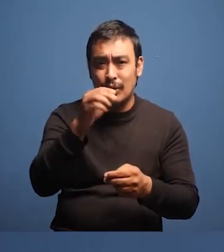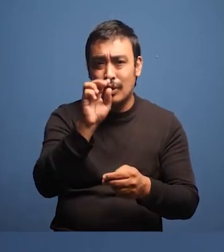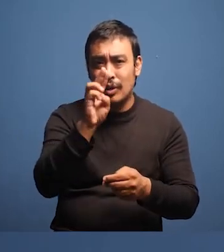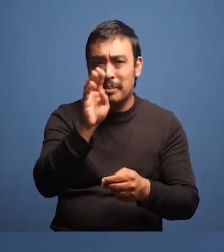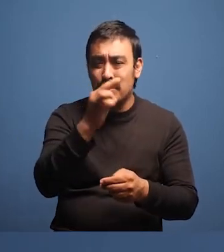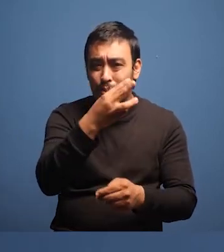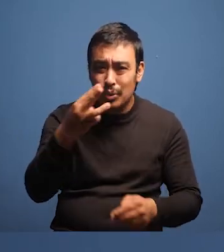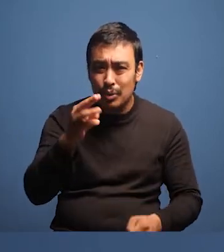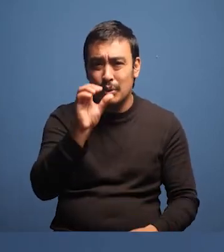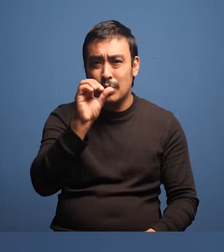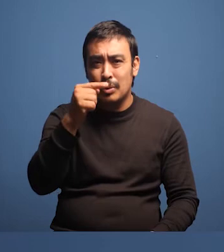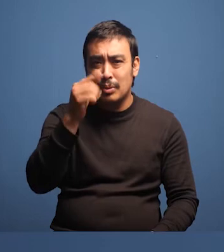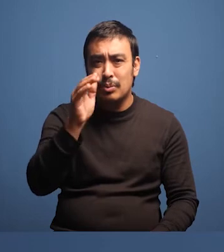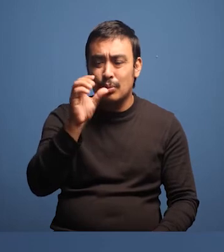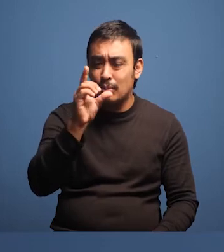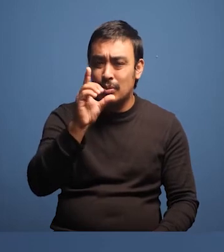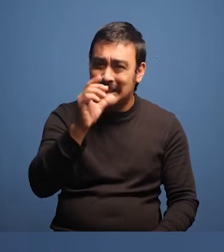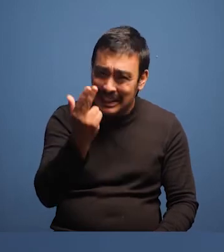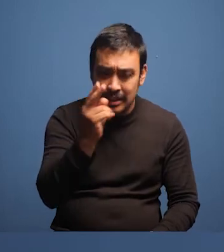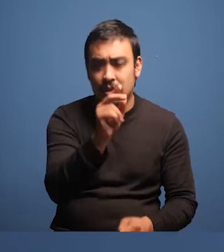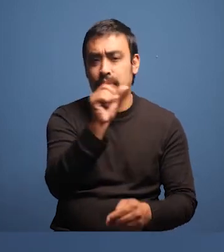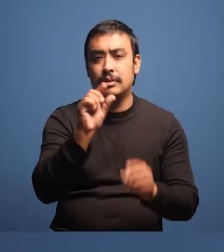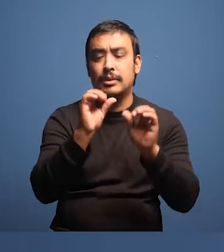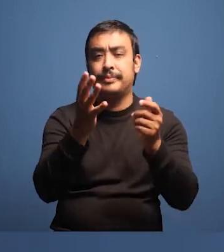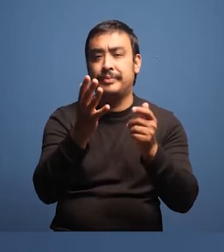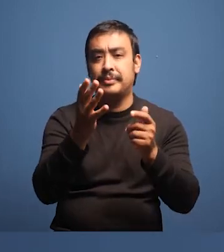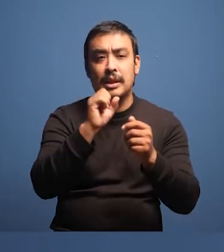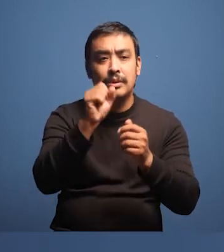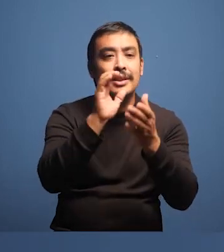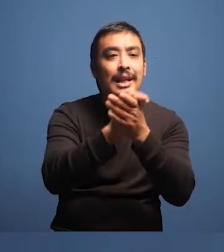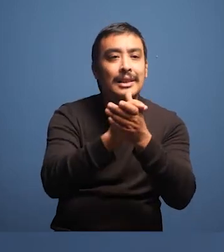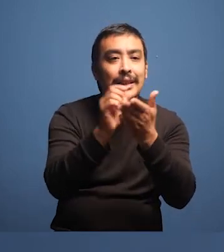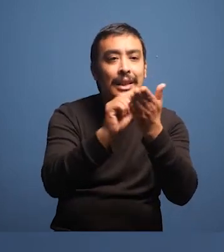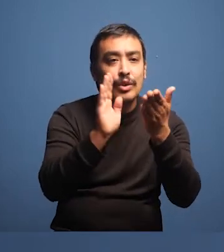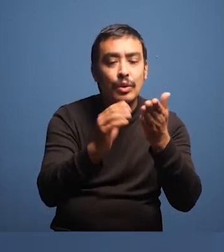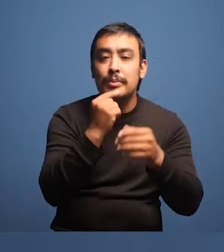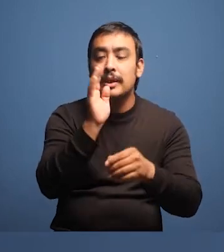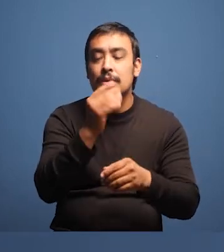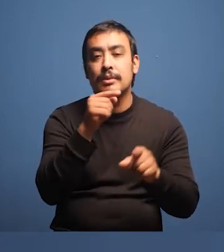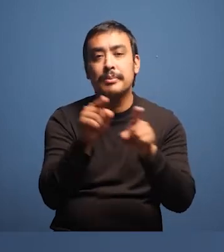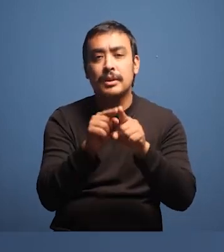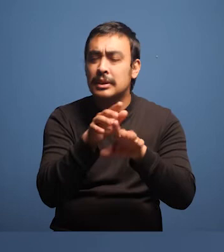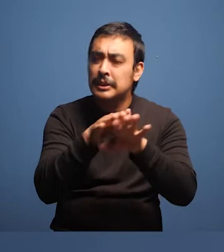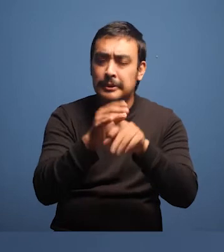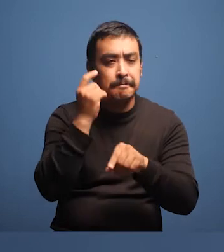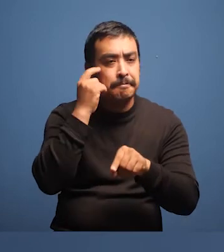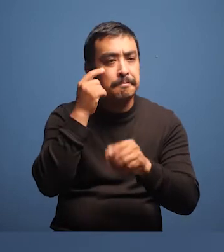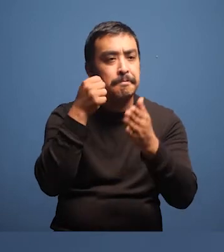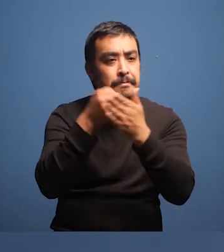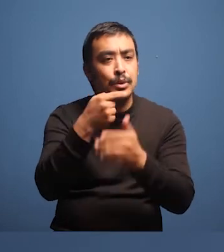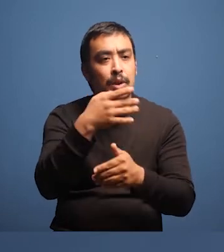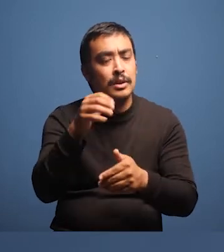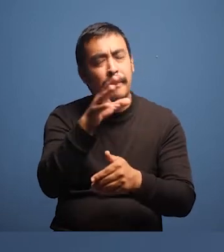युज गरेर चाहिँ हेट कमेन्ट्सहरू चाहिँ पास नगर्नु र आफूले के कस्तो साथीलाई लेख्दैछु के कस्तो भन्दैछु भनेर चाहिँ एकदमै विचार पुर्याउनको लागि चाहिँ